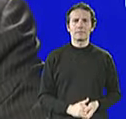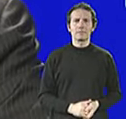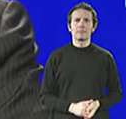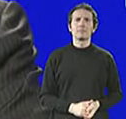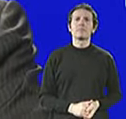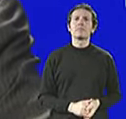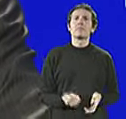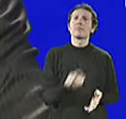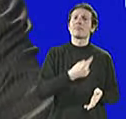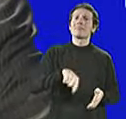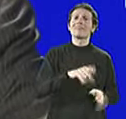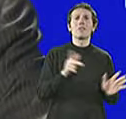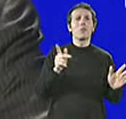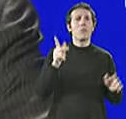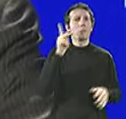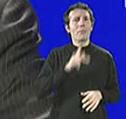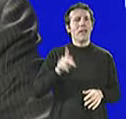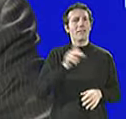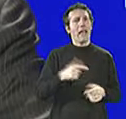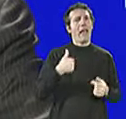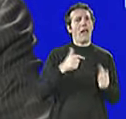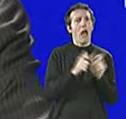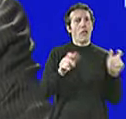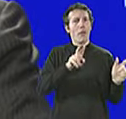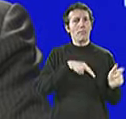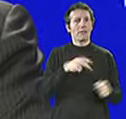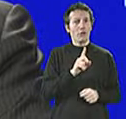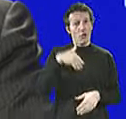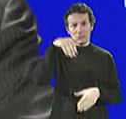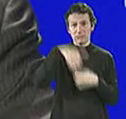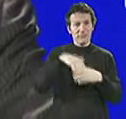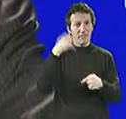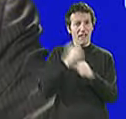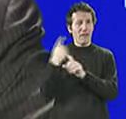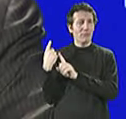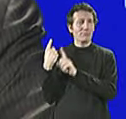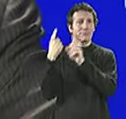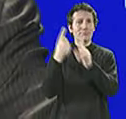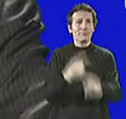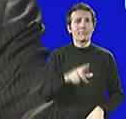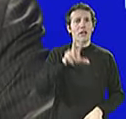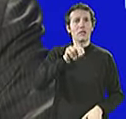Nous ne sommes pas propriétaires de notre entreprise, mais c'est celle où nous travaillons depuis plus de 30 ans.